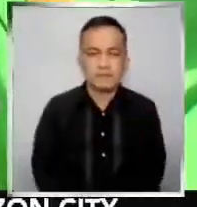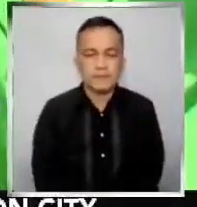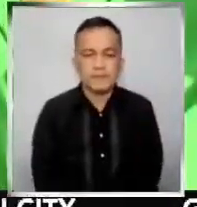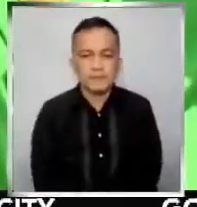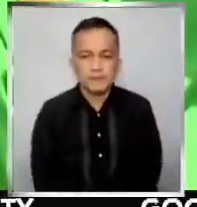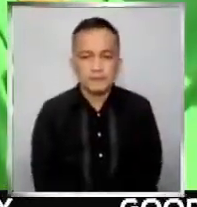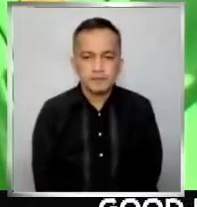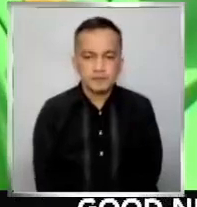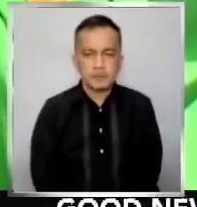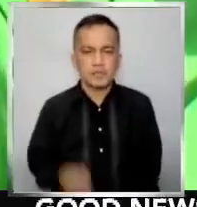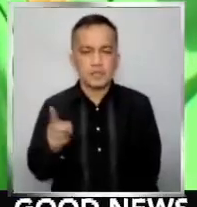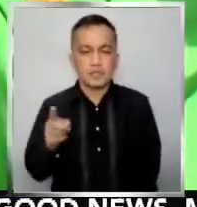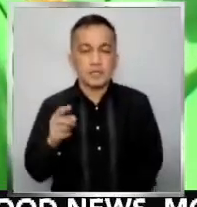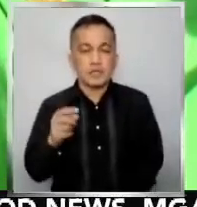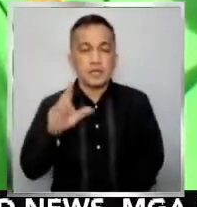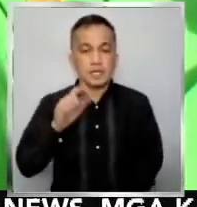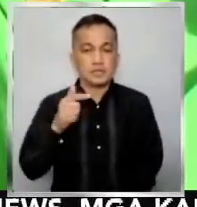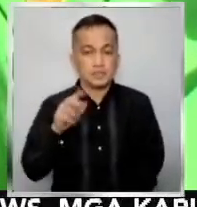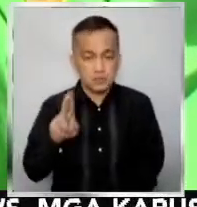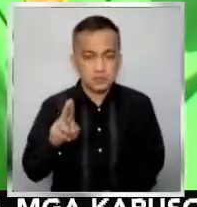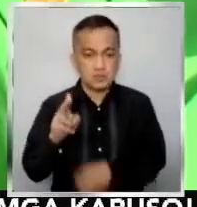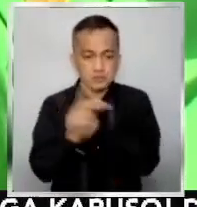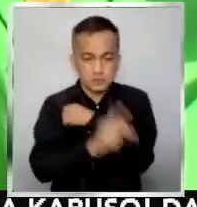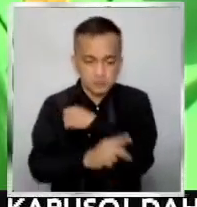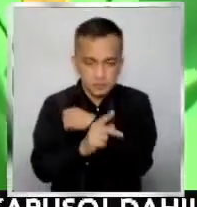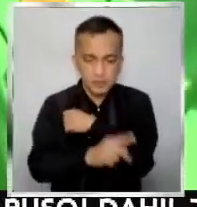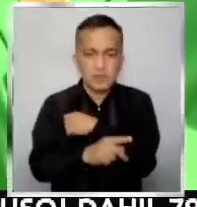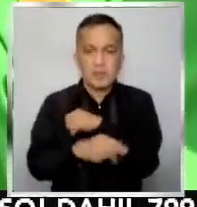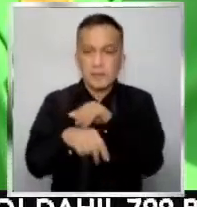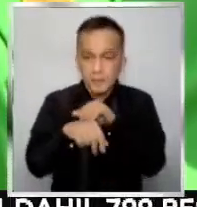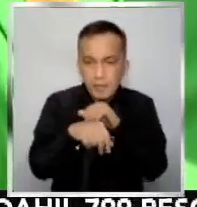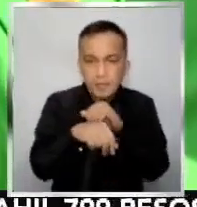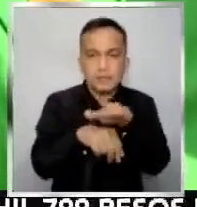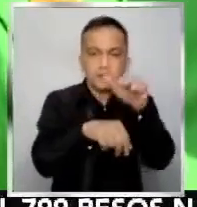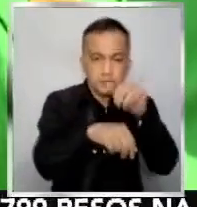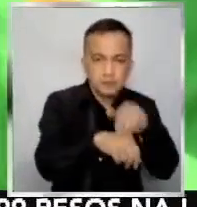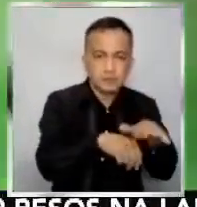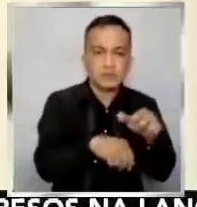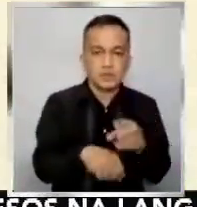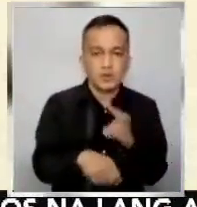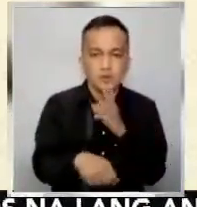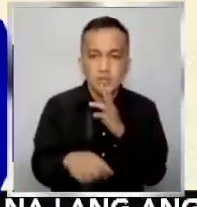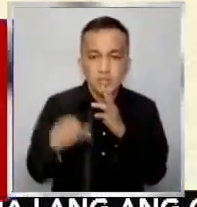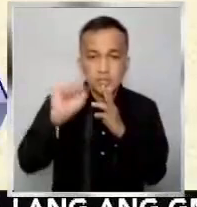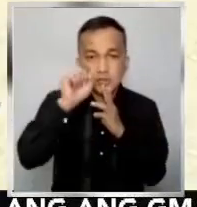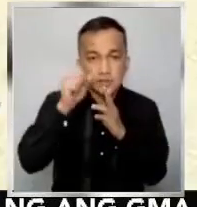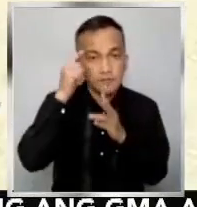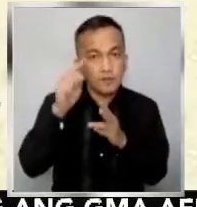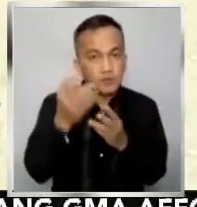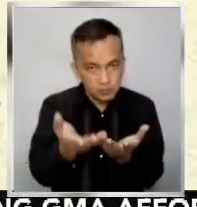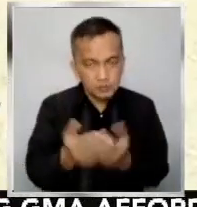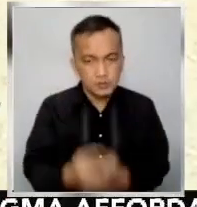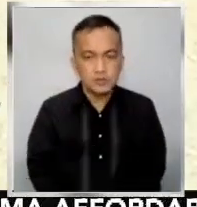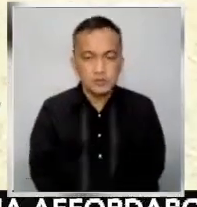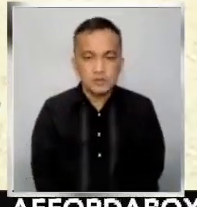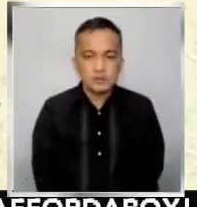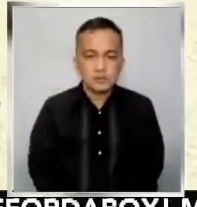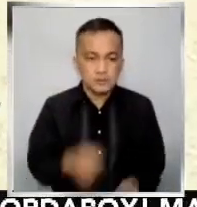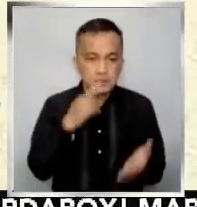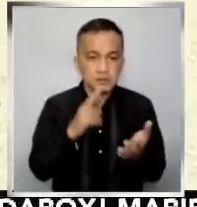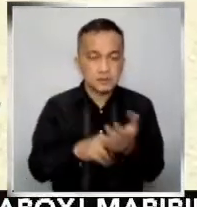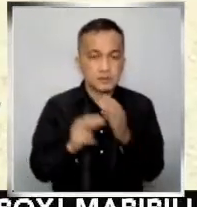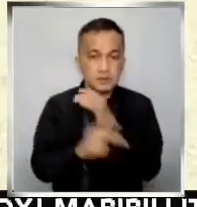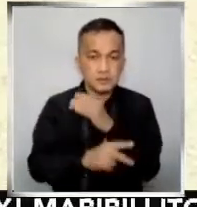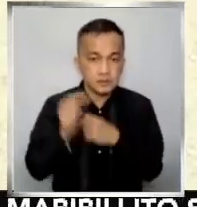at ang pamahalaang lokal ay magpapadala ng mga tubig inumin para sa inyo. Sa report ng provincial government ng